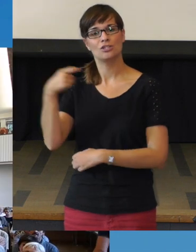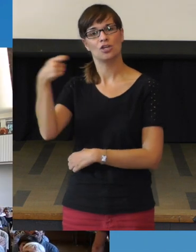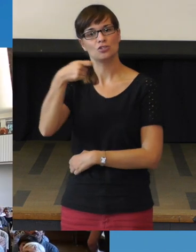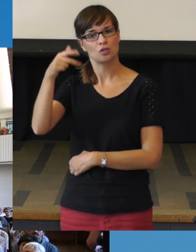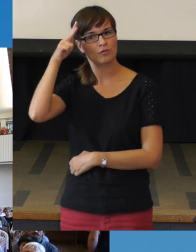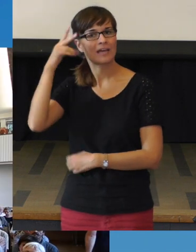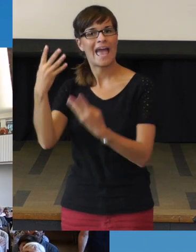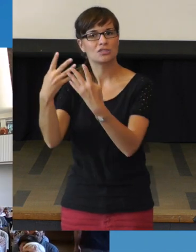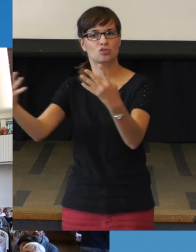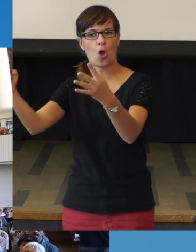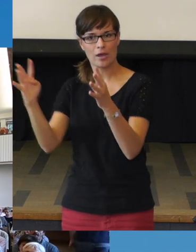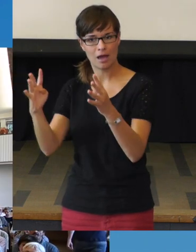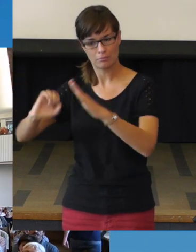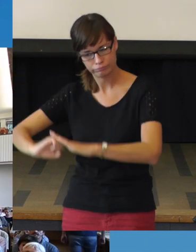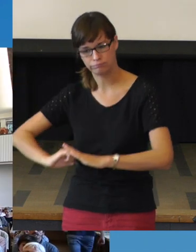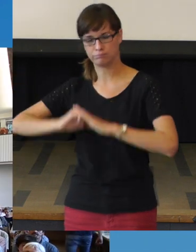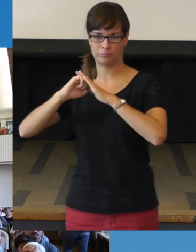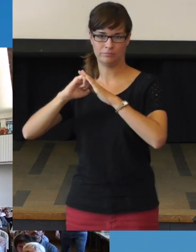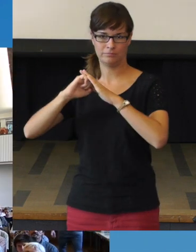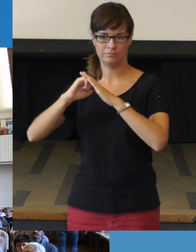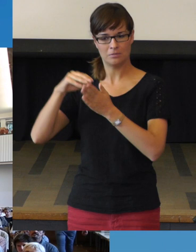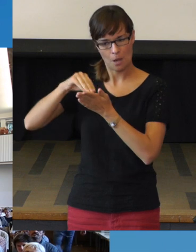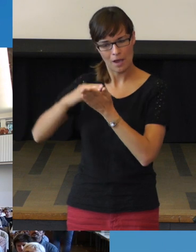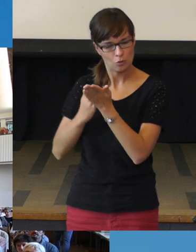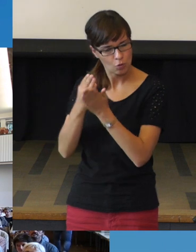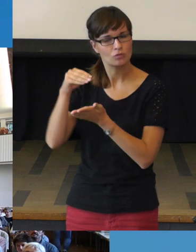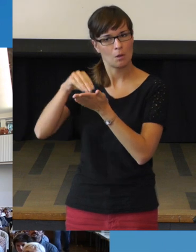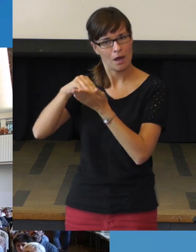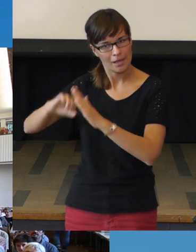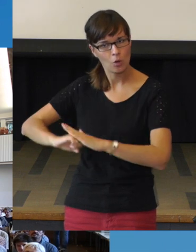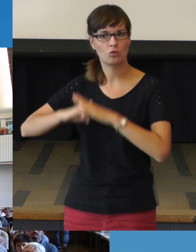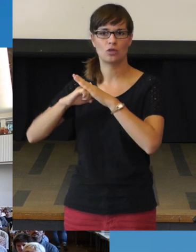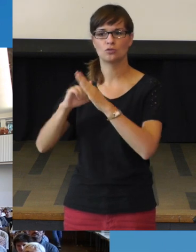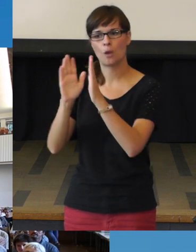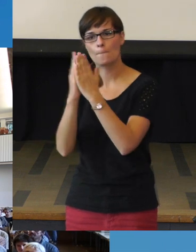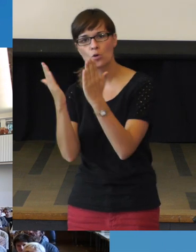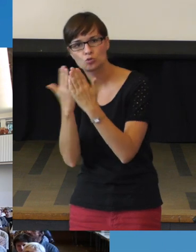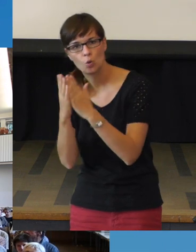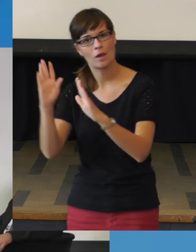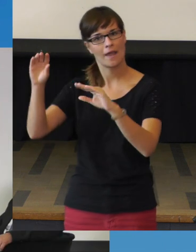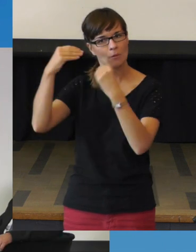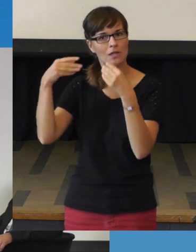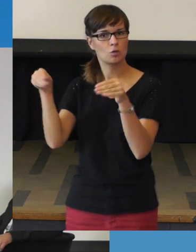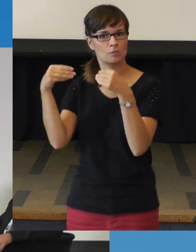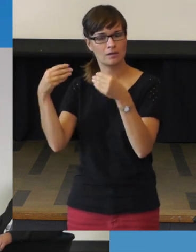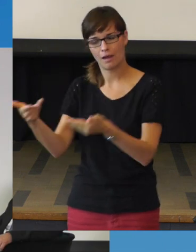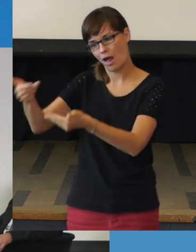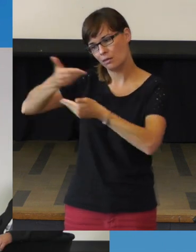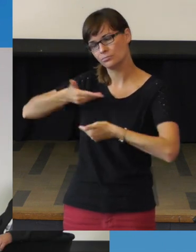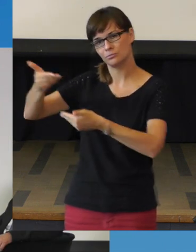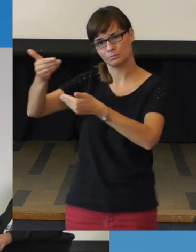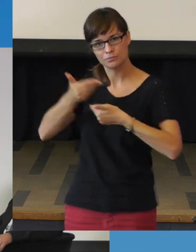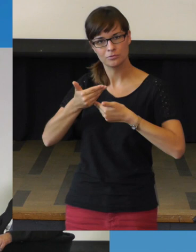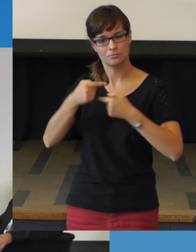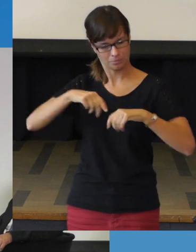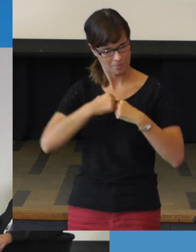ja Mitbegründer, hat uns unterstützt und unterstützt uns weiter mit Broschüren und Informationen. Und dieser